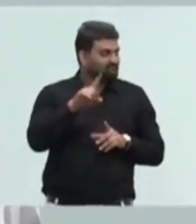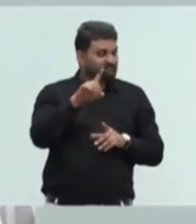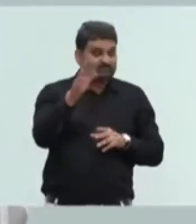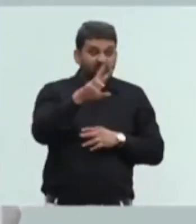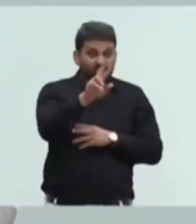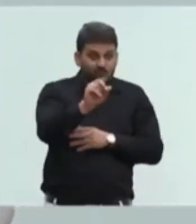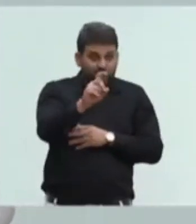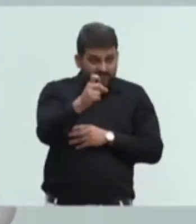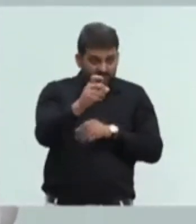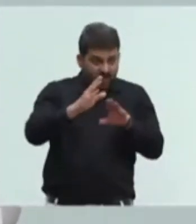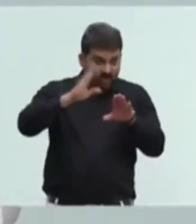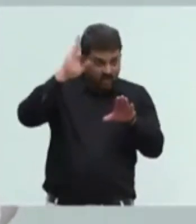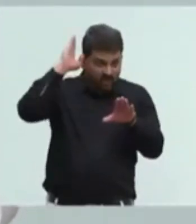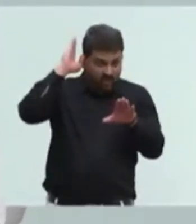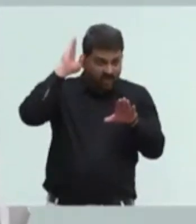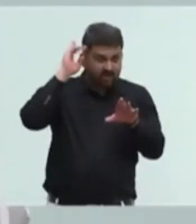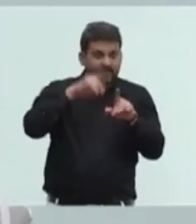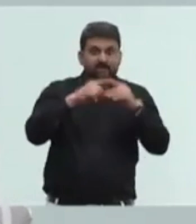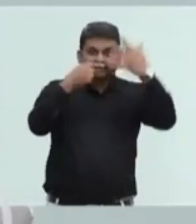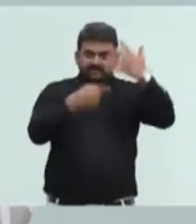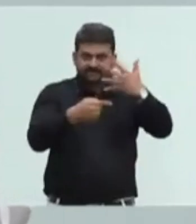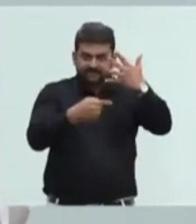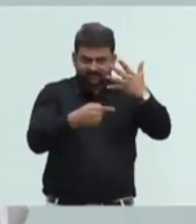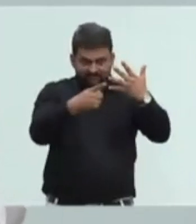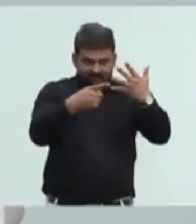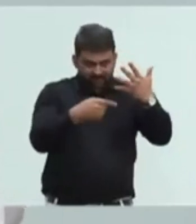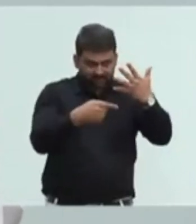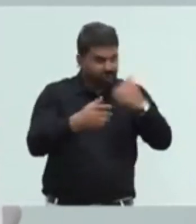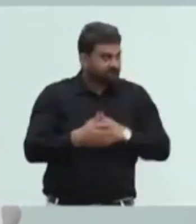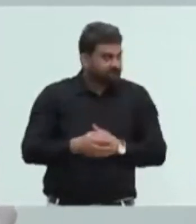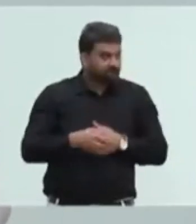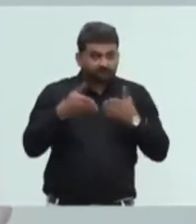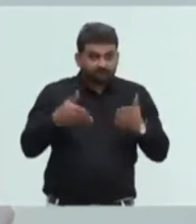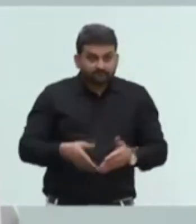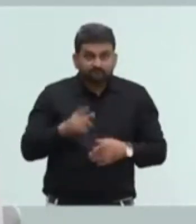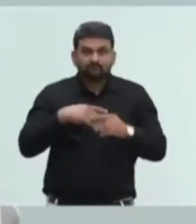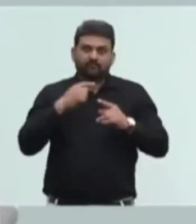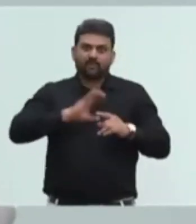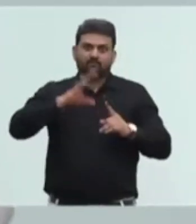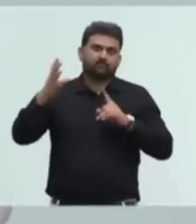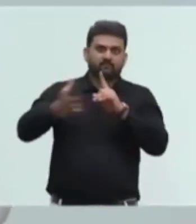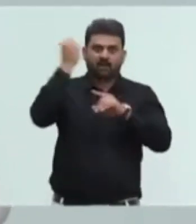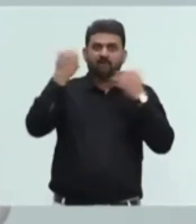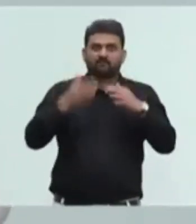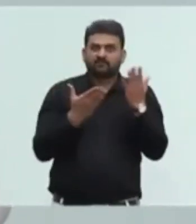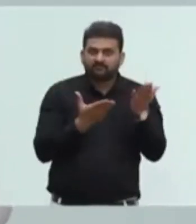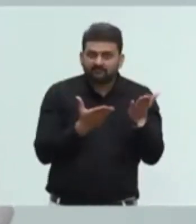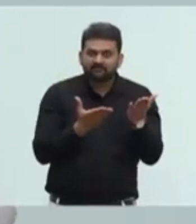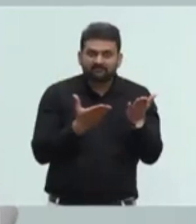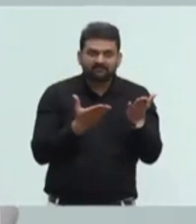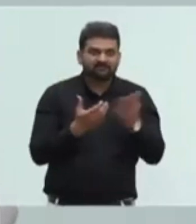2017 में आप छठे स्थान पर आई थी इस बार फोन लेकर आई है